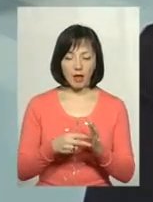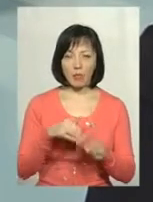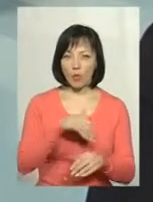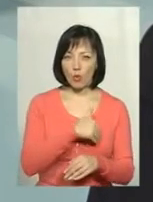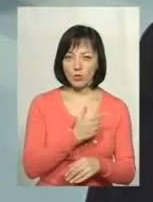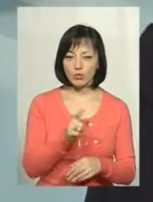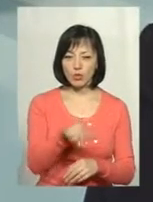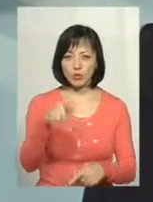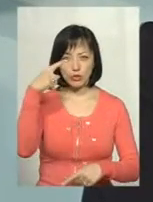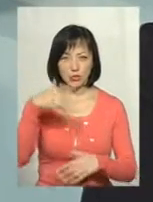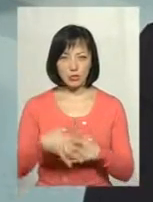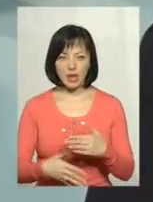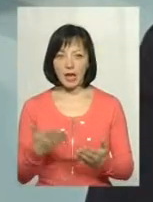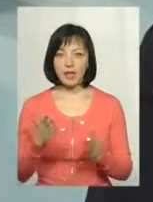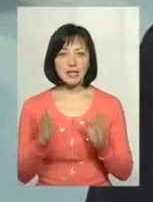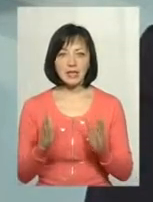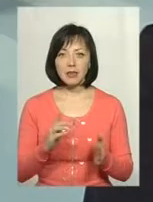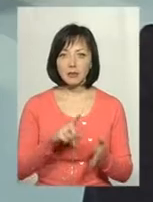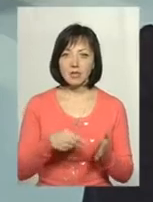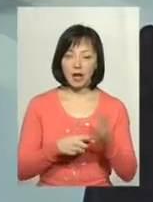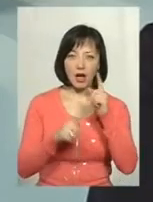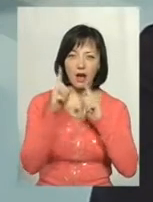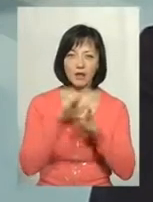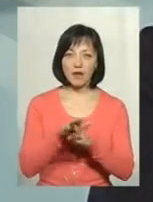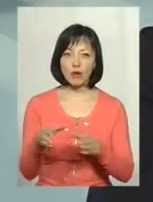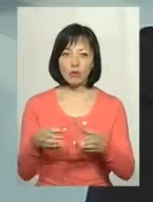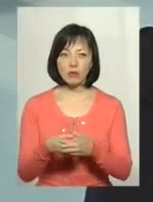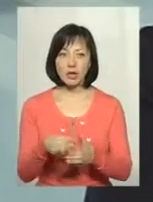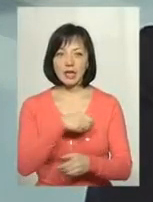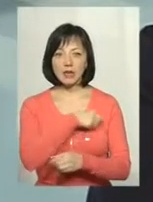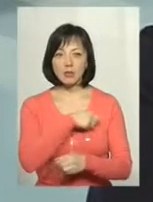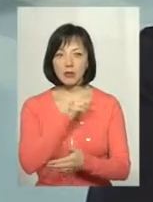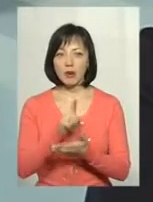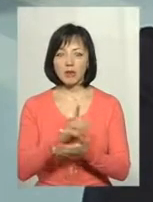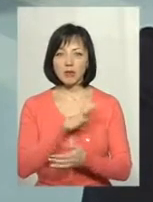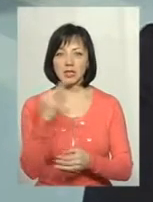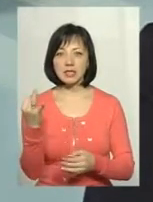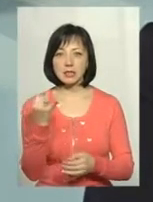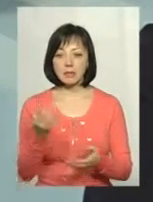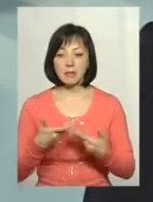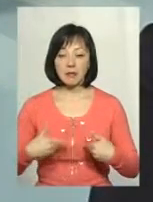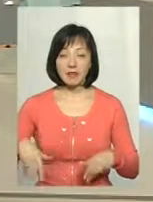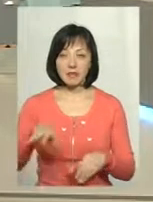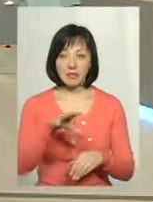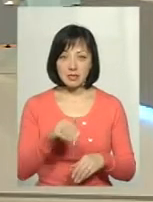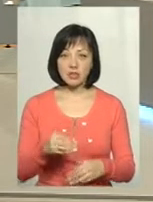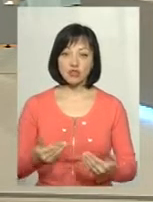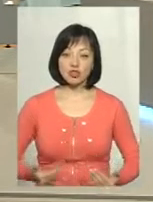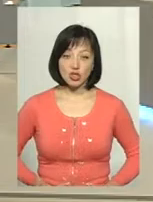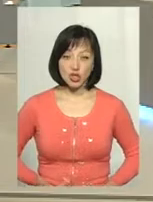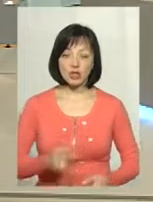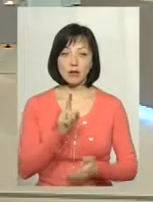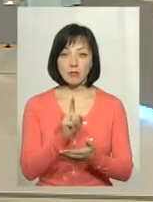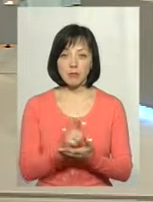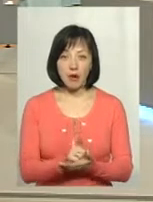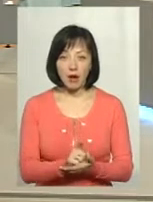хочемо, щоб люди зрозуміли, що не тільки міська рада, виконком, депутатський корпус має бути зацікавлений. Ми всі, жителі, ми